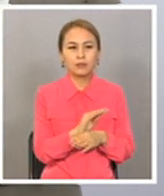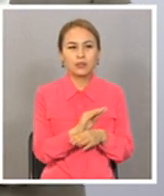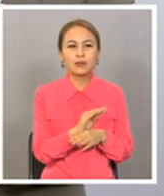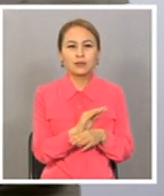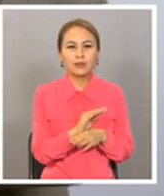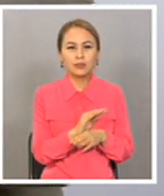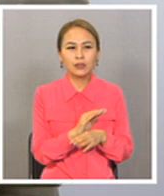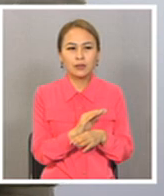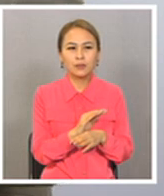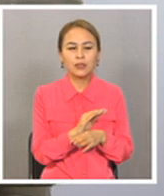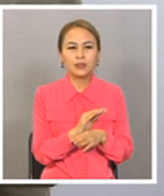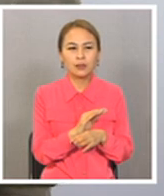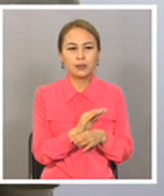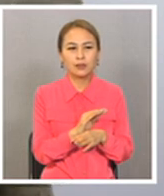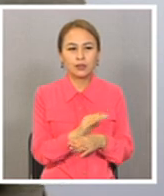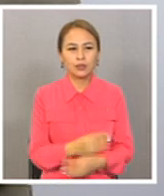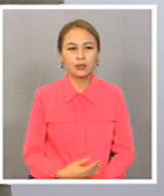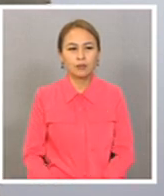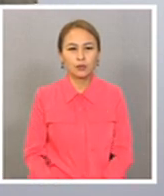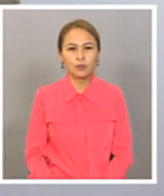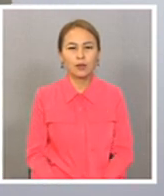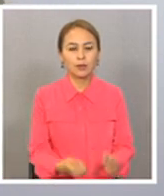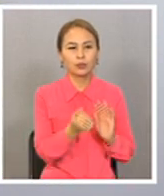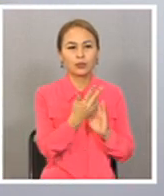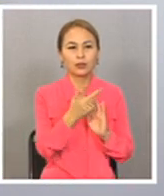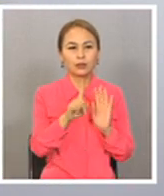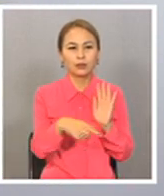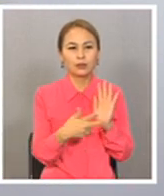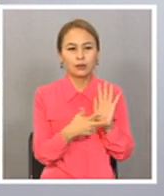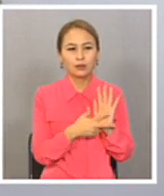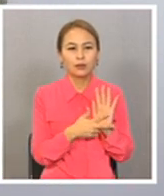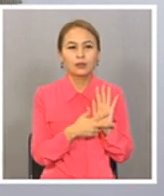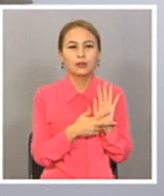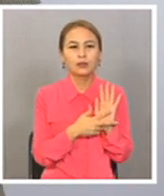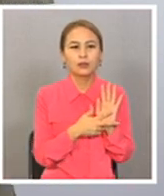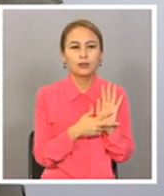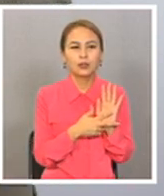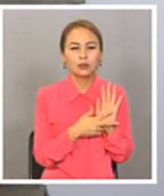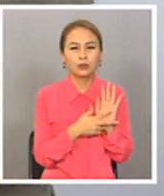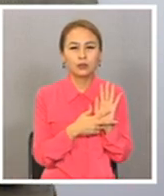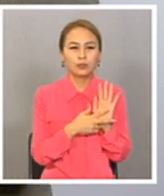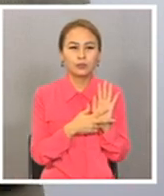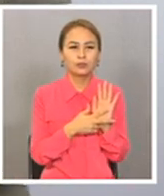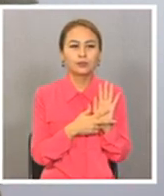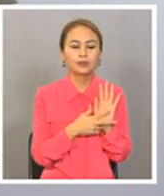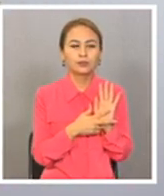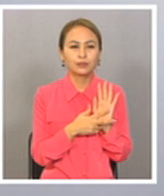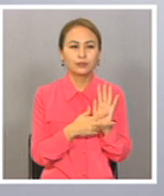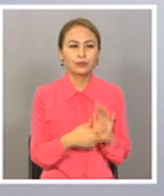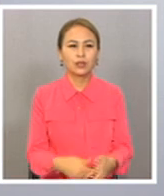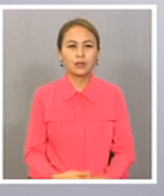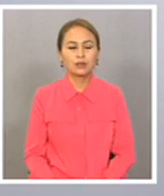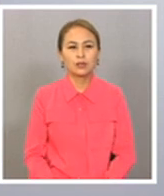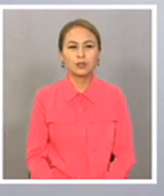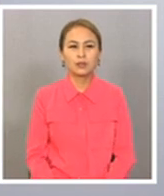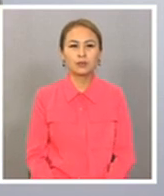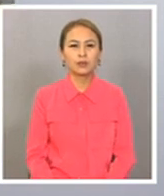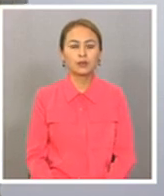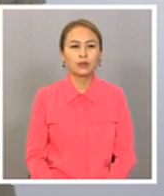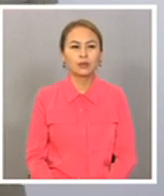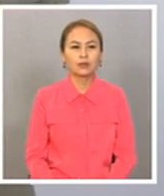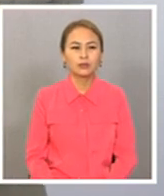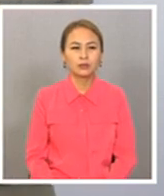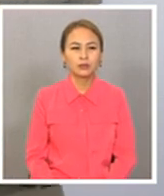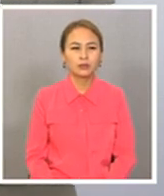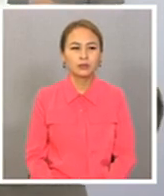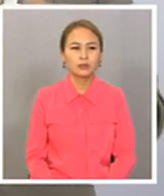шықты. Келесі 13 бүтін 10'дан 8. Енді балалар байқасаңыздар, ондық бөлшектің оқылуының өзінде